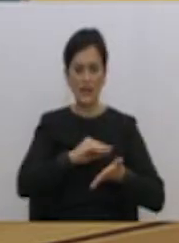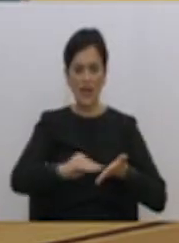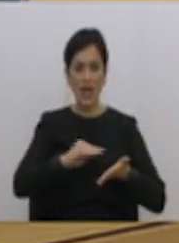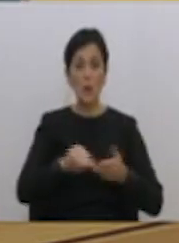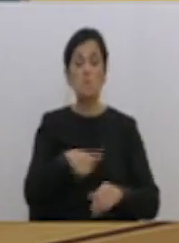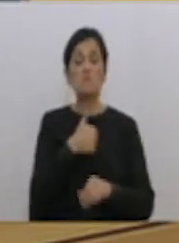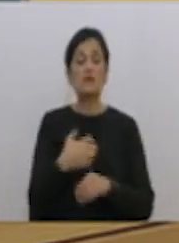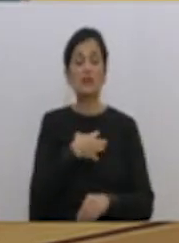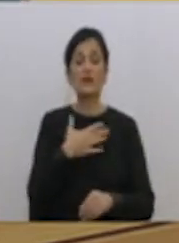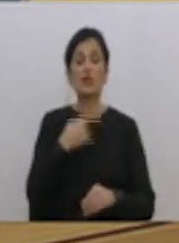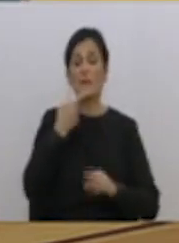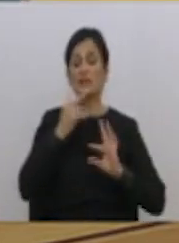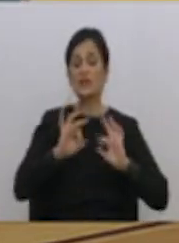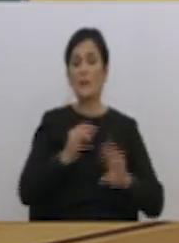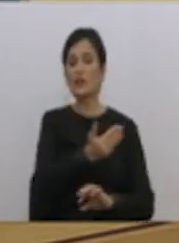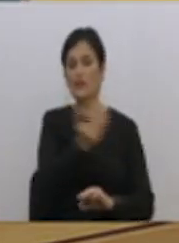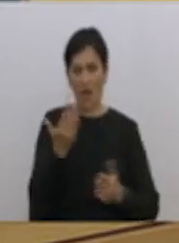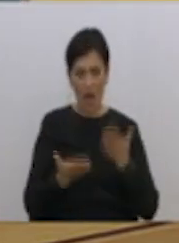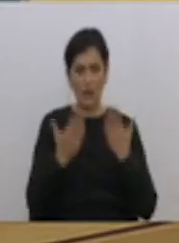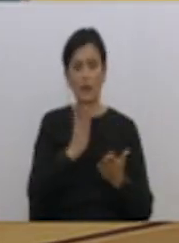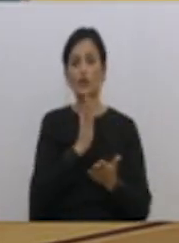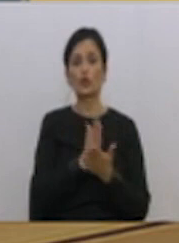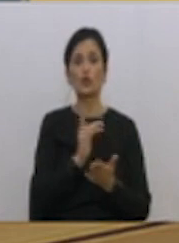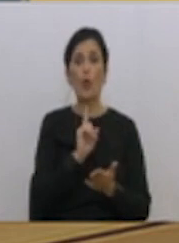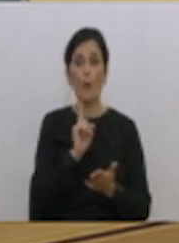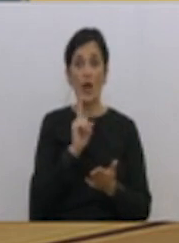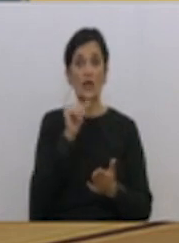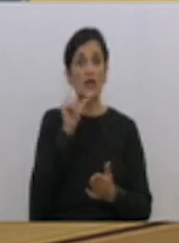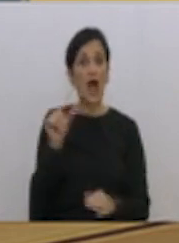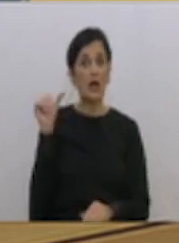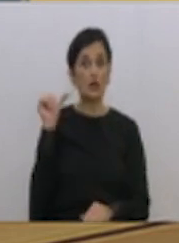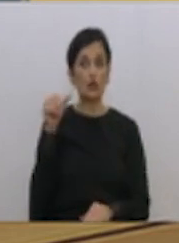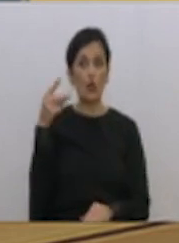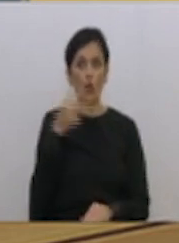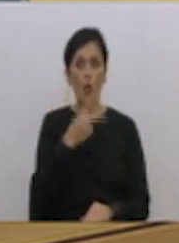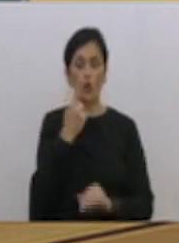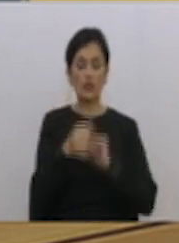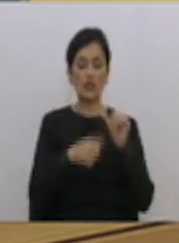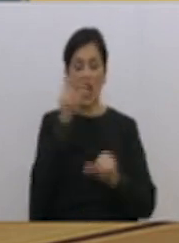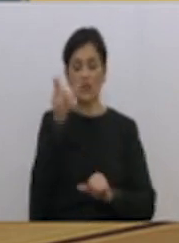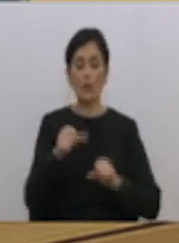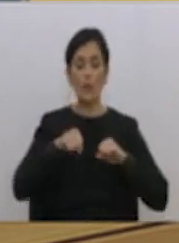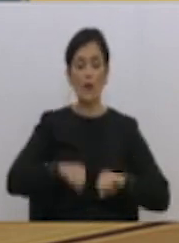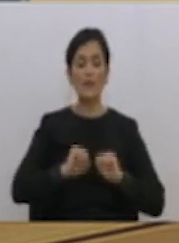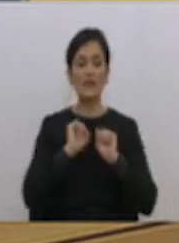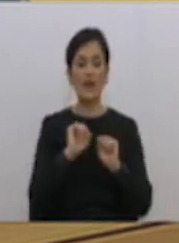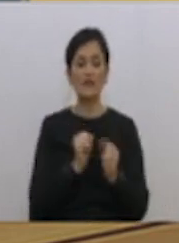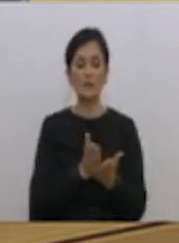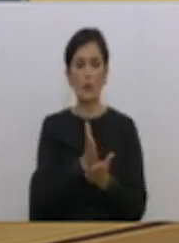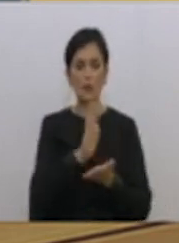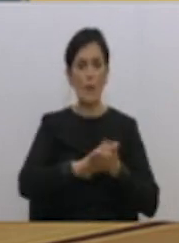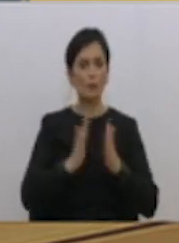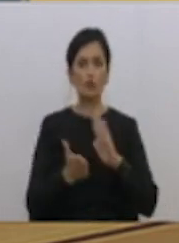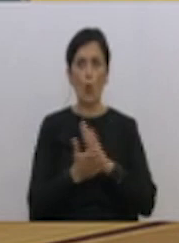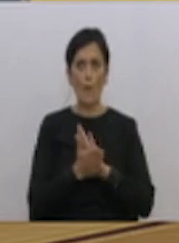მთავარი ჩემი სათქმელი დღეს თქვენთან ალბათ გახლავთ ის, რომ გასულ წელს 2021 წელს ადამიანის უფლებების დაცვის მიმართულებით